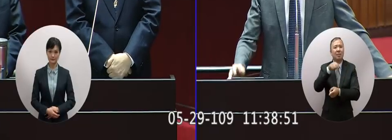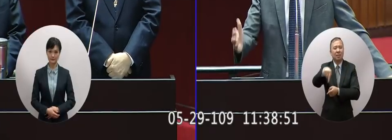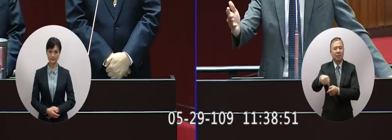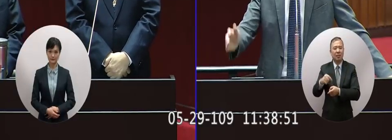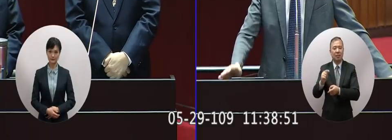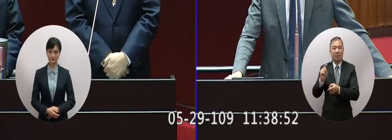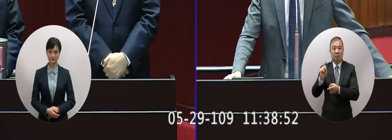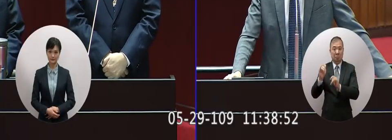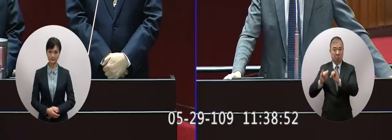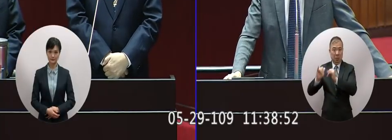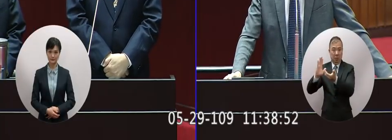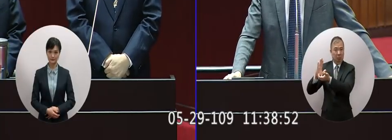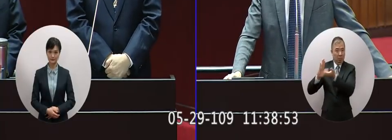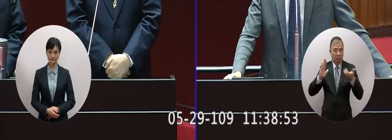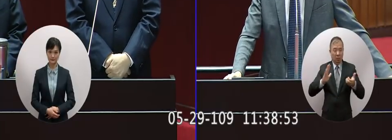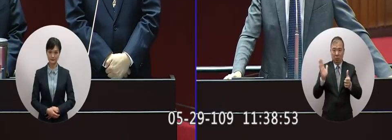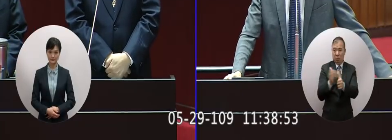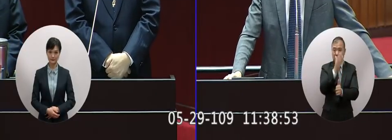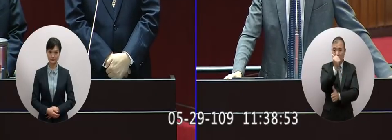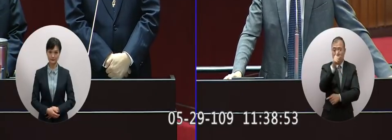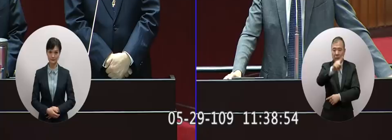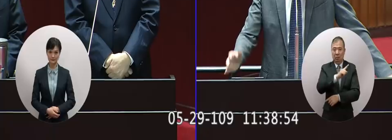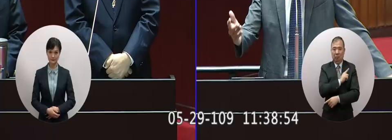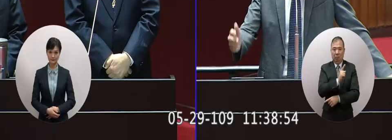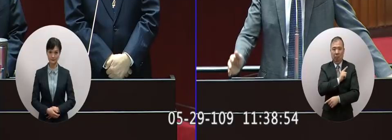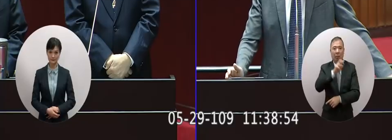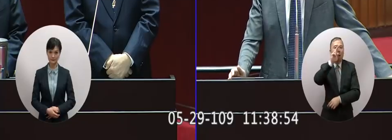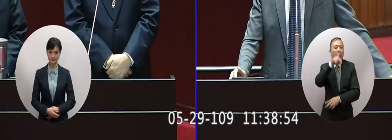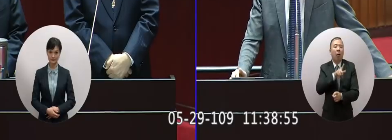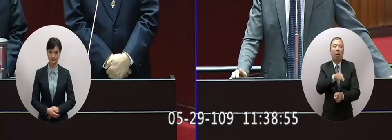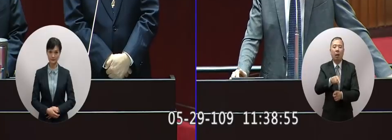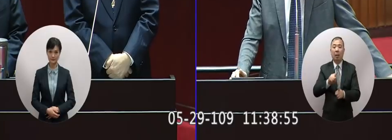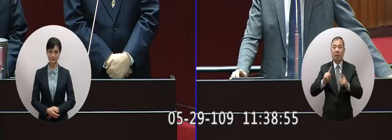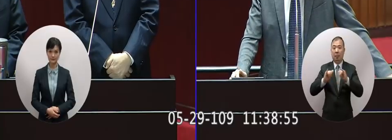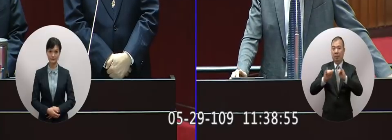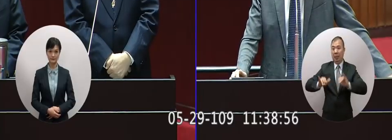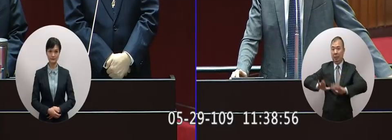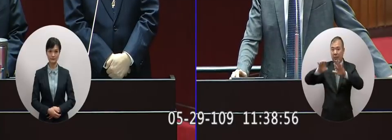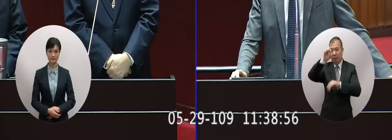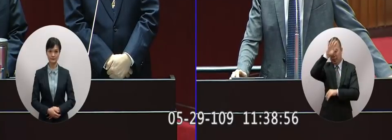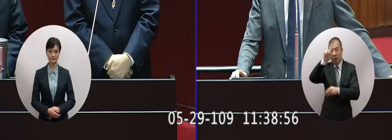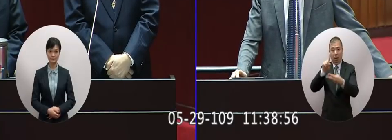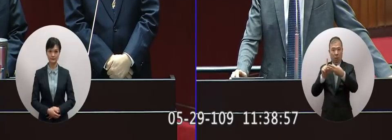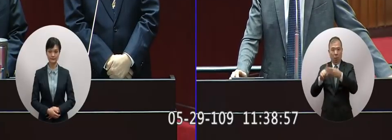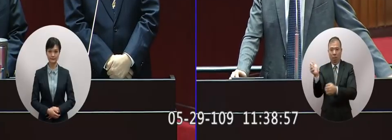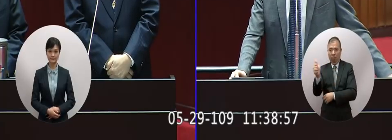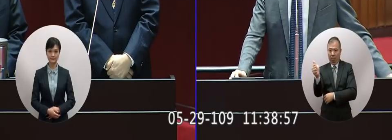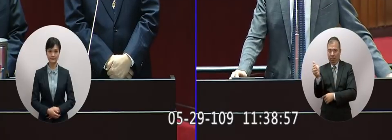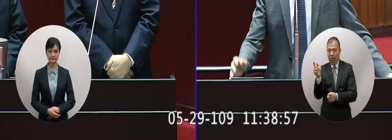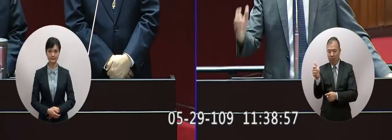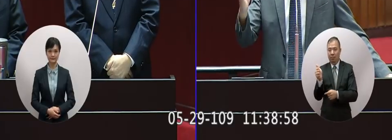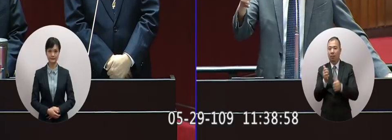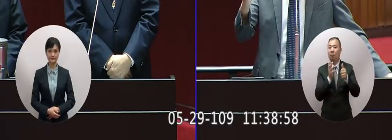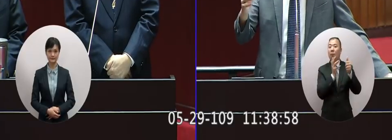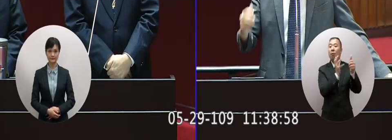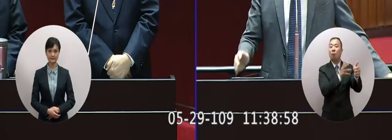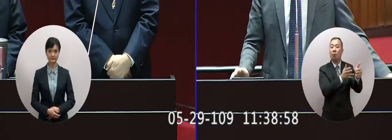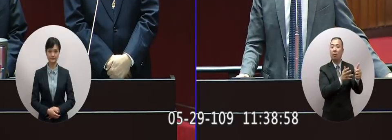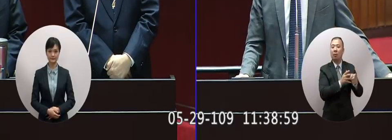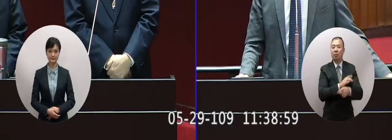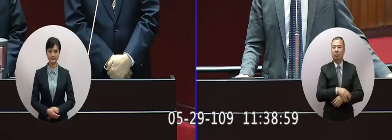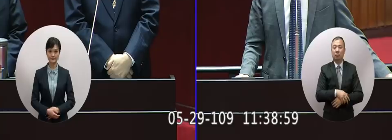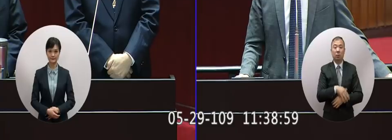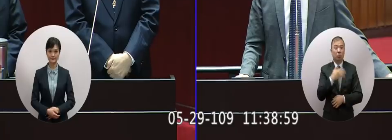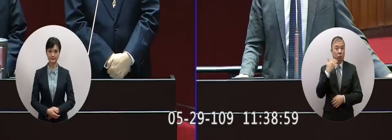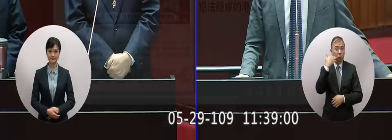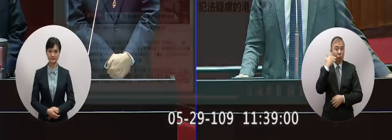们有我们民进党的王委员刚好在问到移民署署长说，如果要是有这个